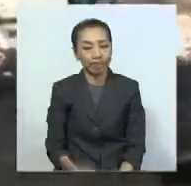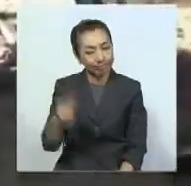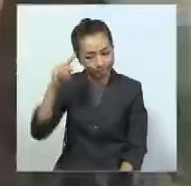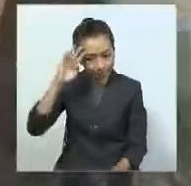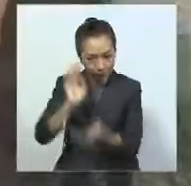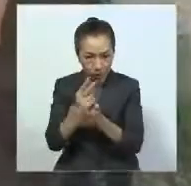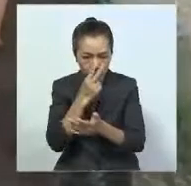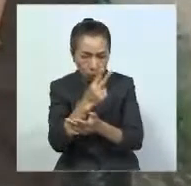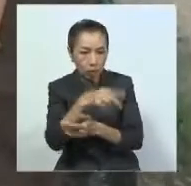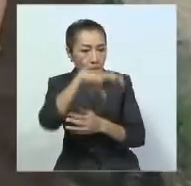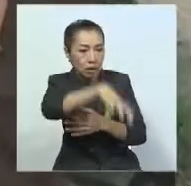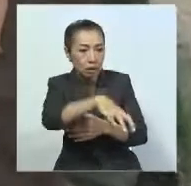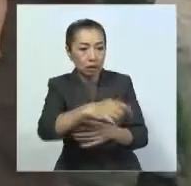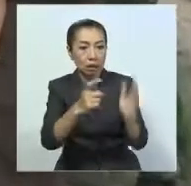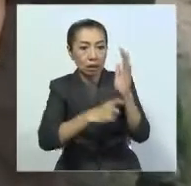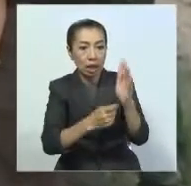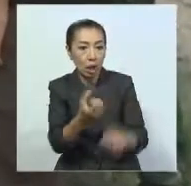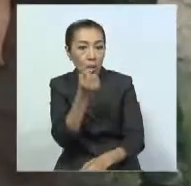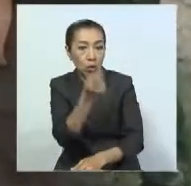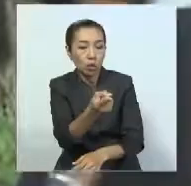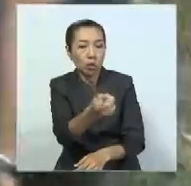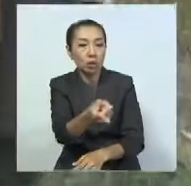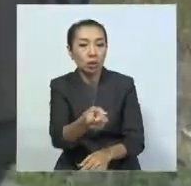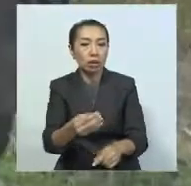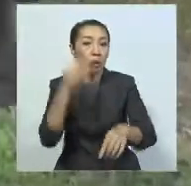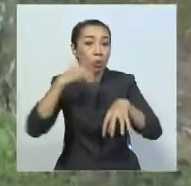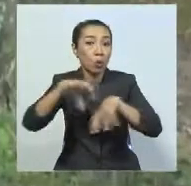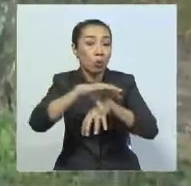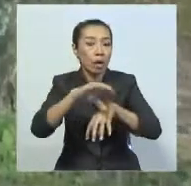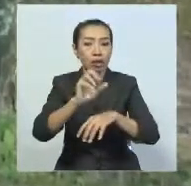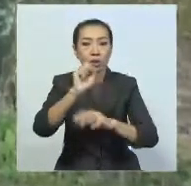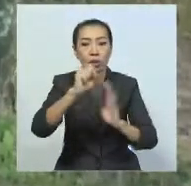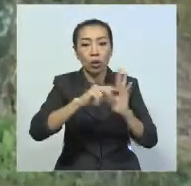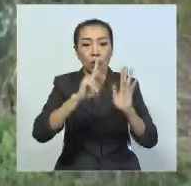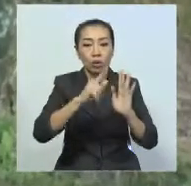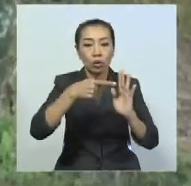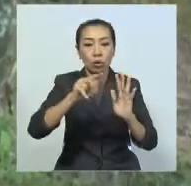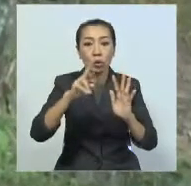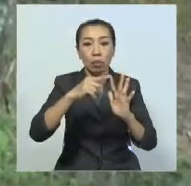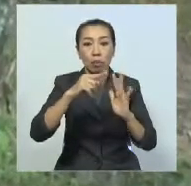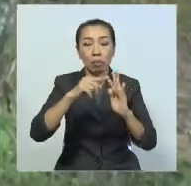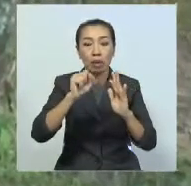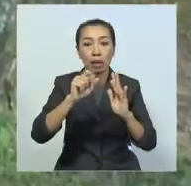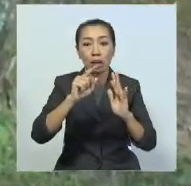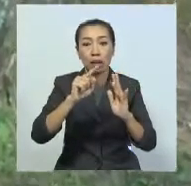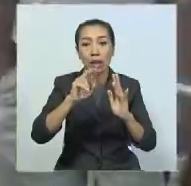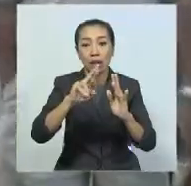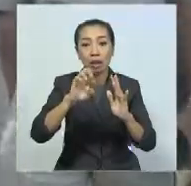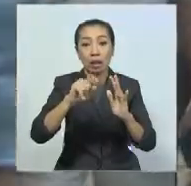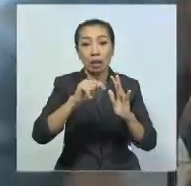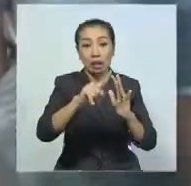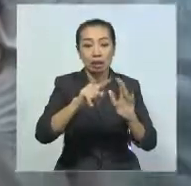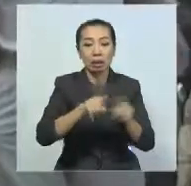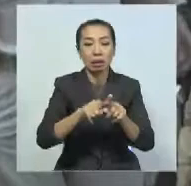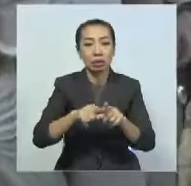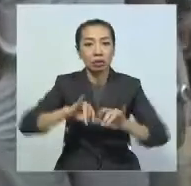าที่ยังไปตรวจสอบลานรับซื้อยางสดก้อนถ้วยบ้านสุขประเสริฐอยู่ที่หมู่7ตำบลนากั้งอำเภอปากคาดซึ่งมีนางสาวอัม